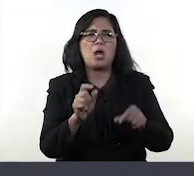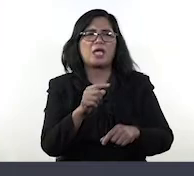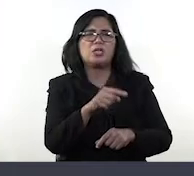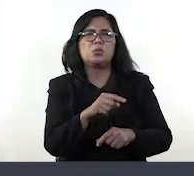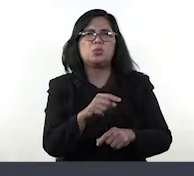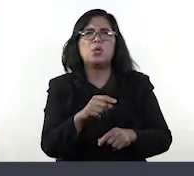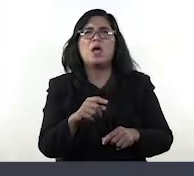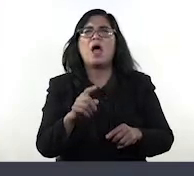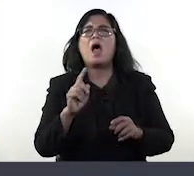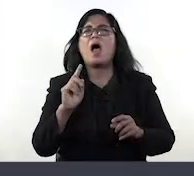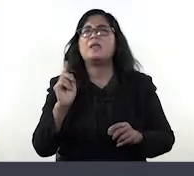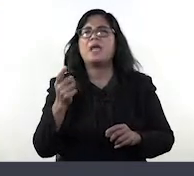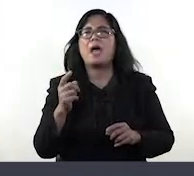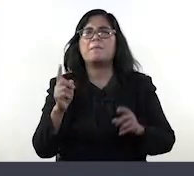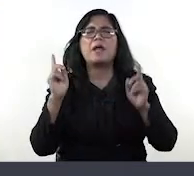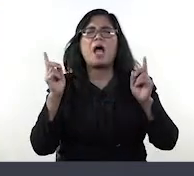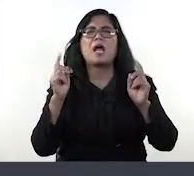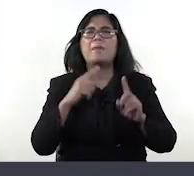beragama Kristen